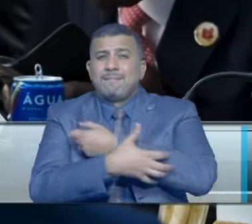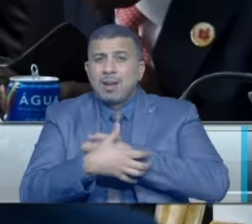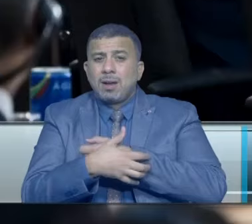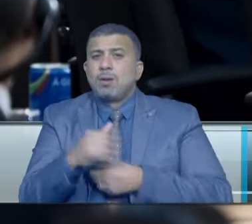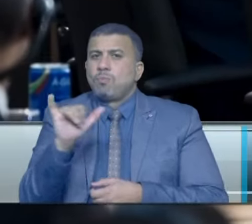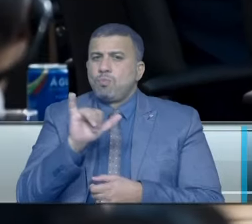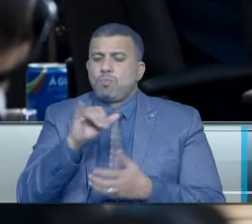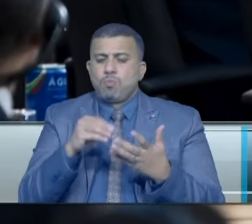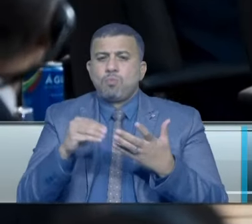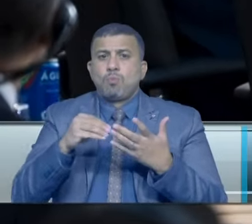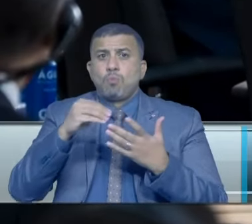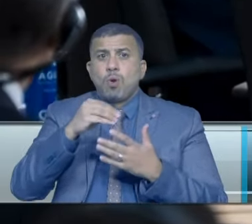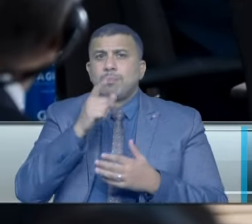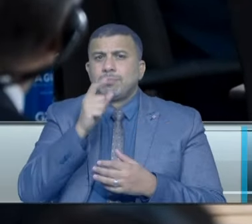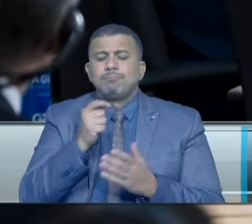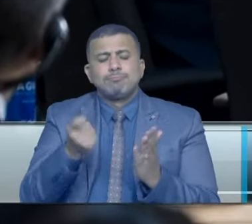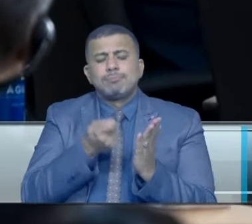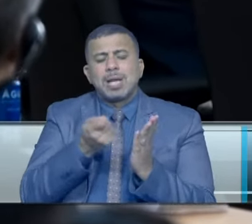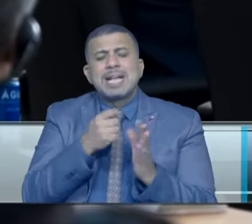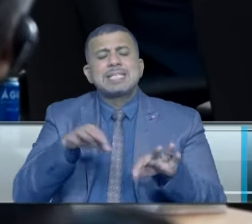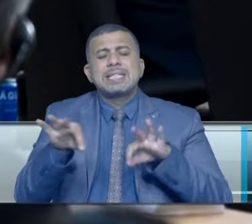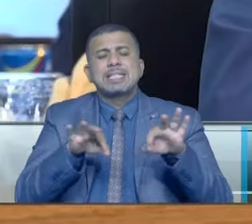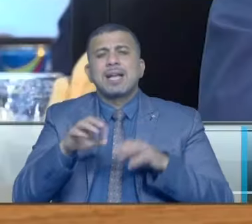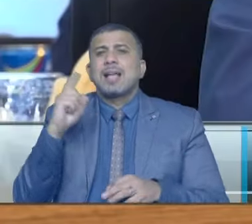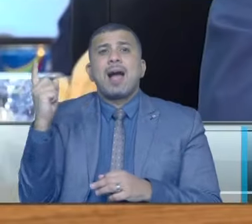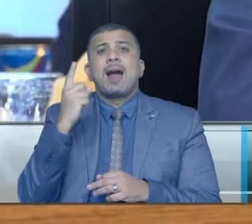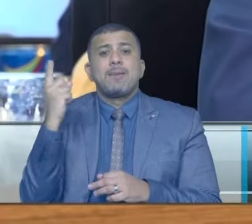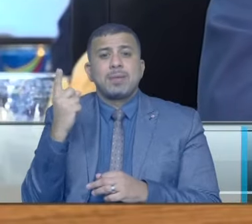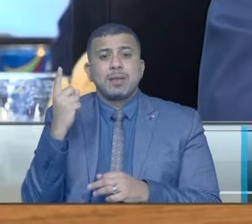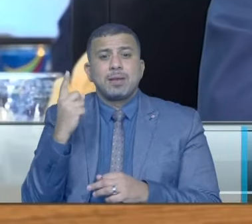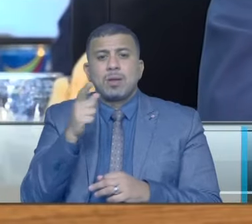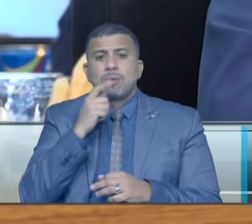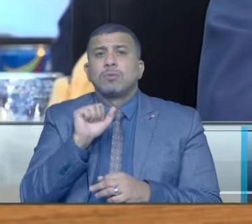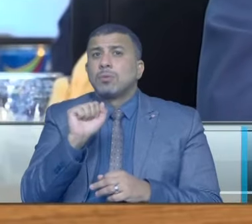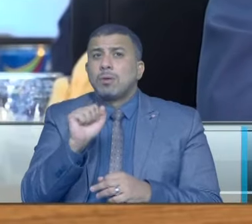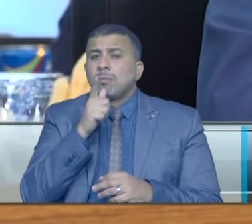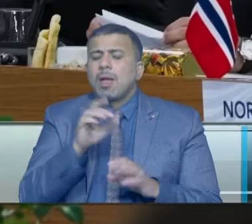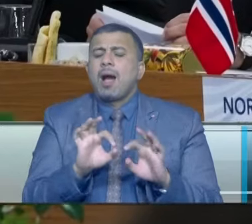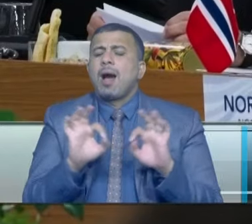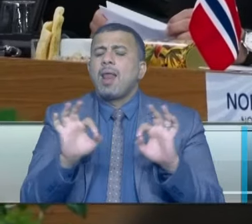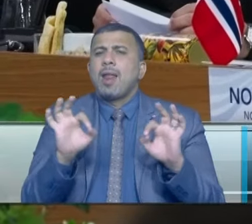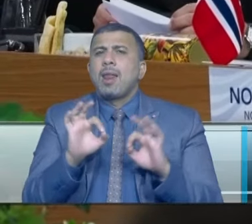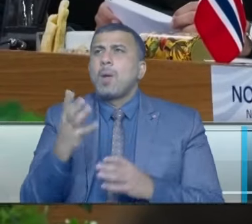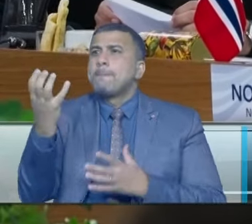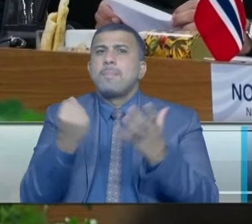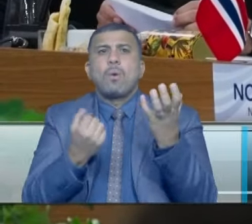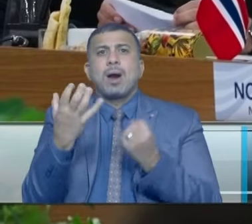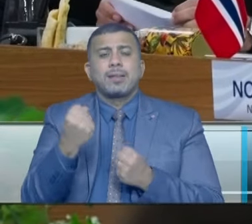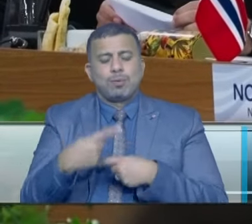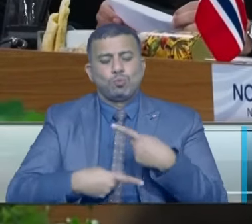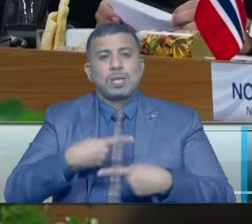مهمة نحو صياغة سياسات عالمية توفر الحلول والموارد